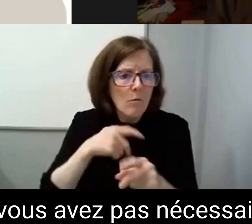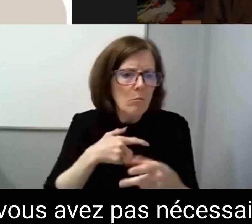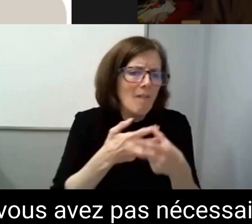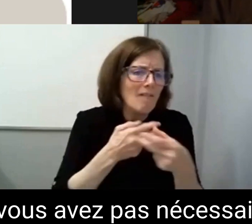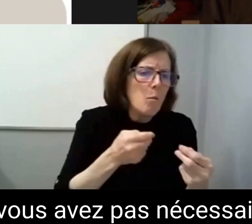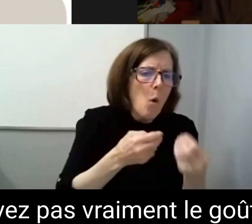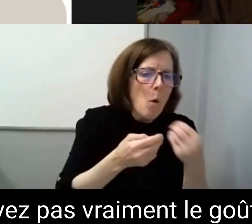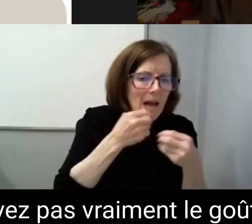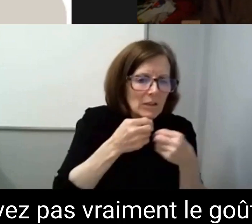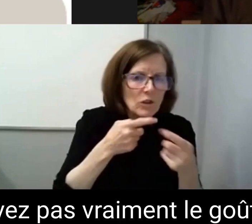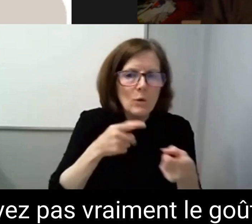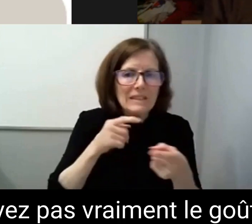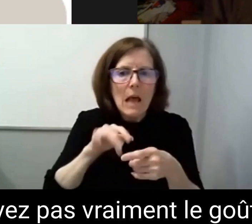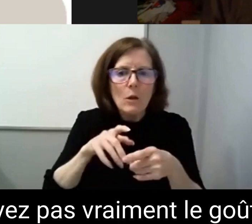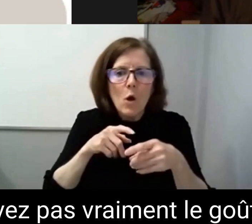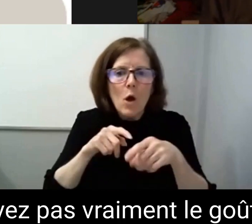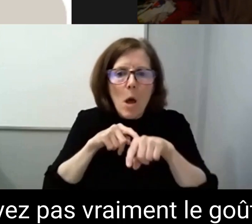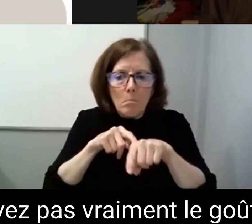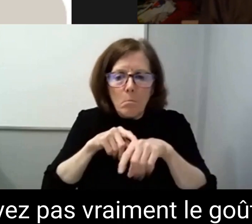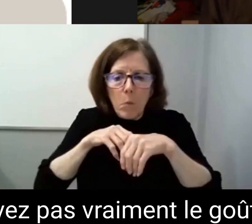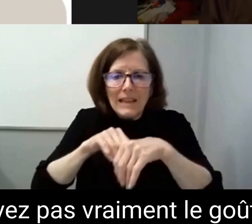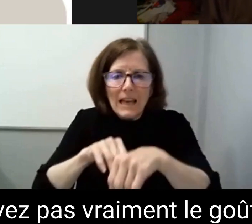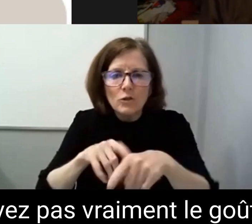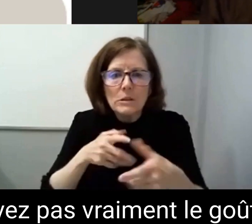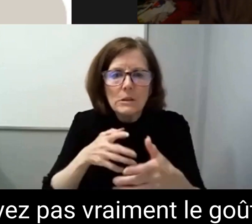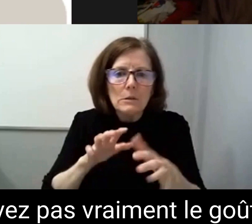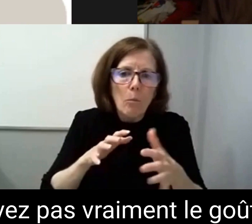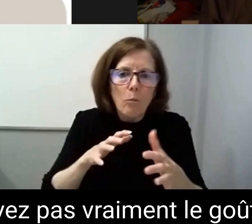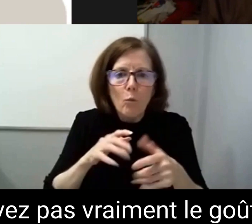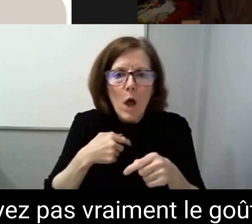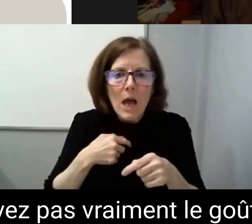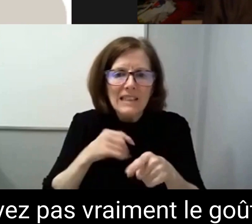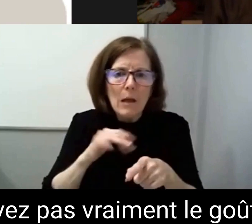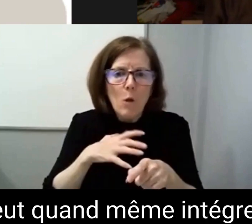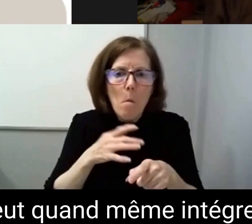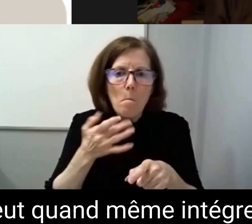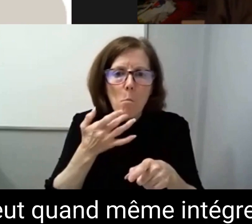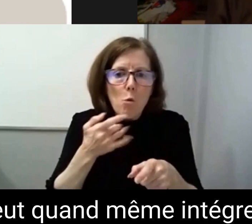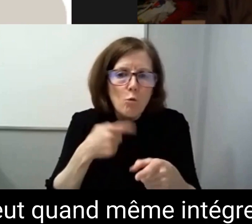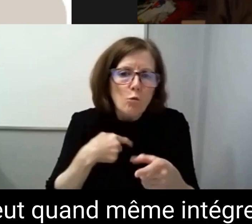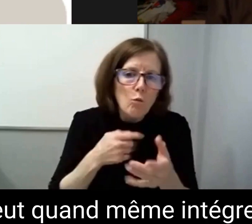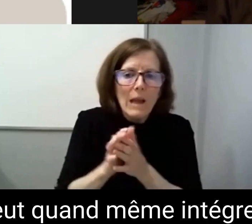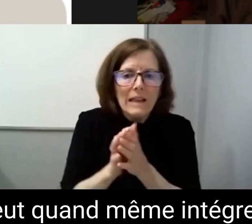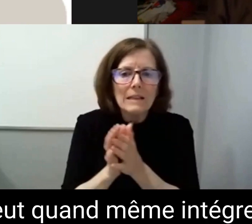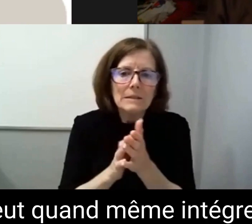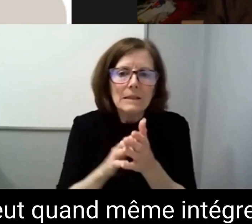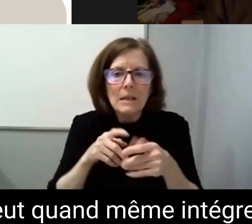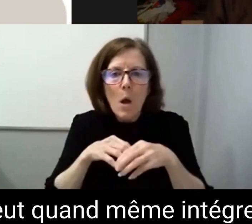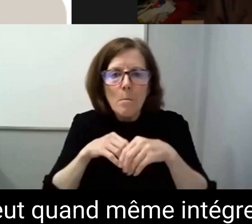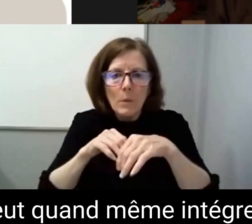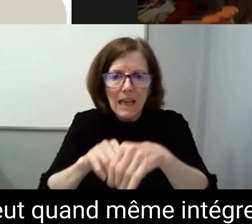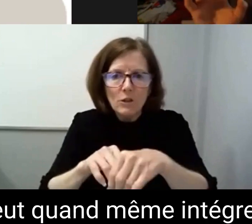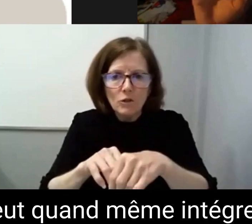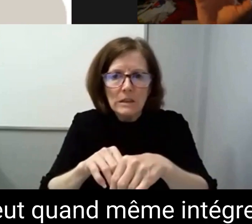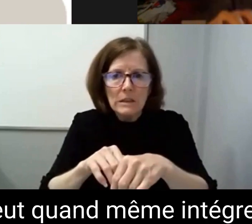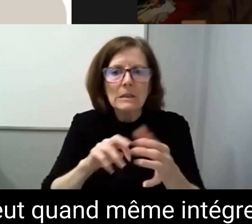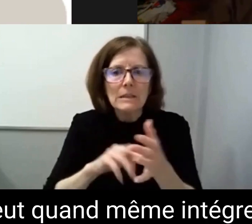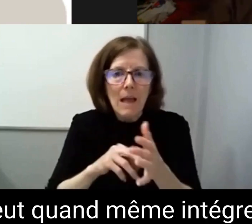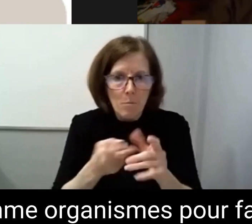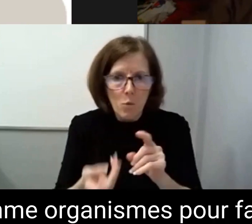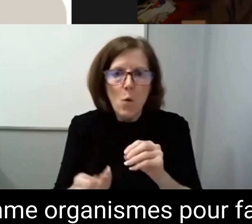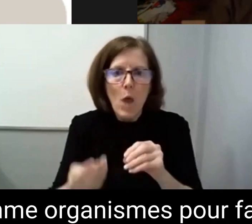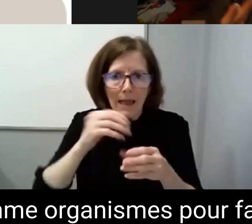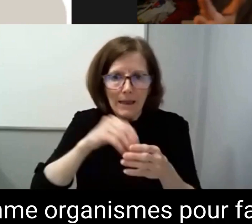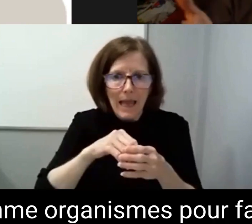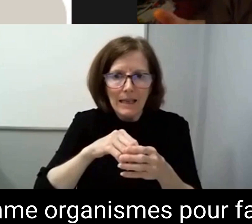un potager super... si vous n'avez pas vraiment envie de vous intéresser au potager, on peut quand même intégrer les